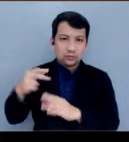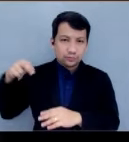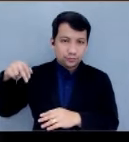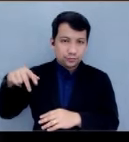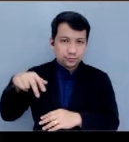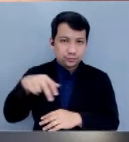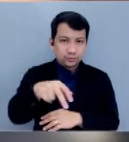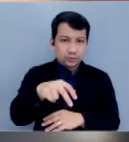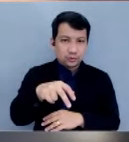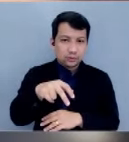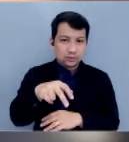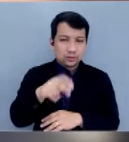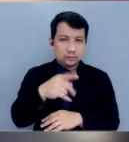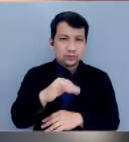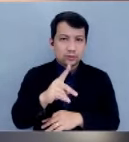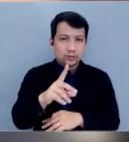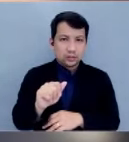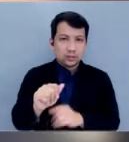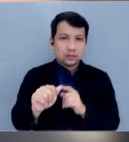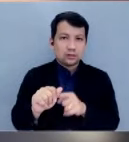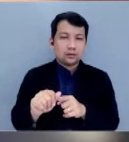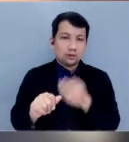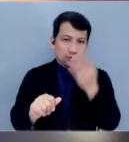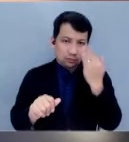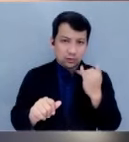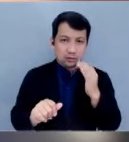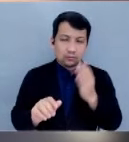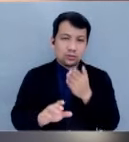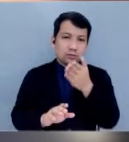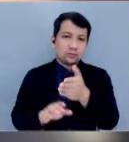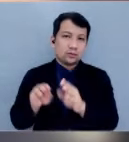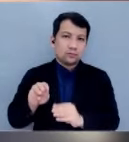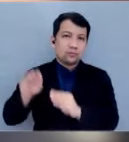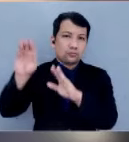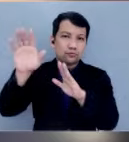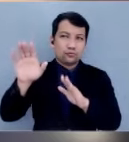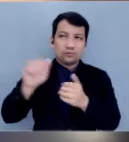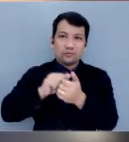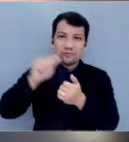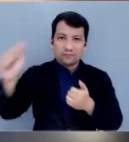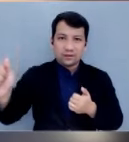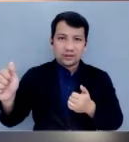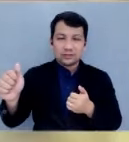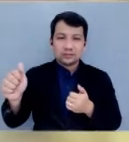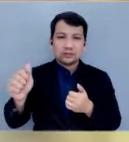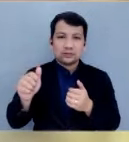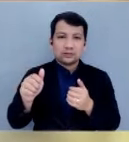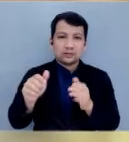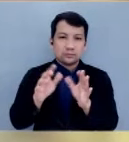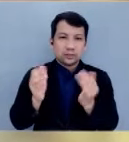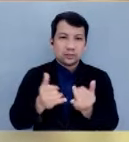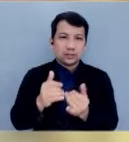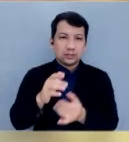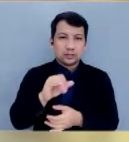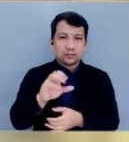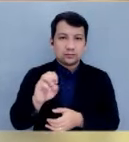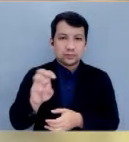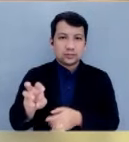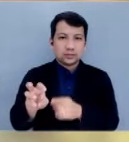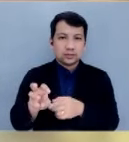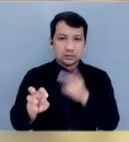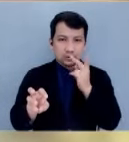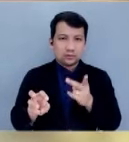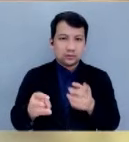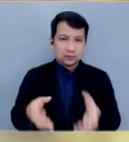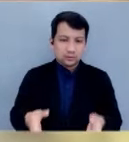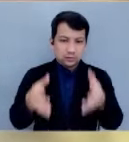Drug Enforcement Agency para maabot ang matarik at liblib na lugar na ito sa Barangay Camp 6. Dito inabutan ang sako-sakong